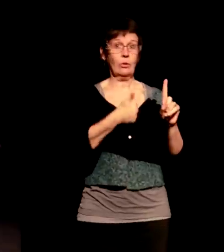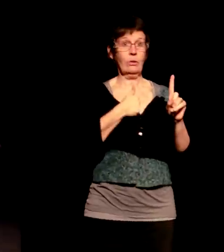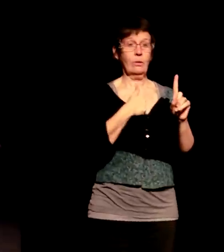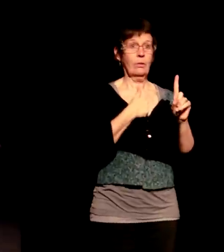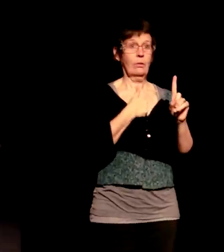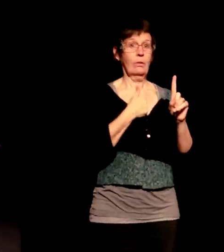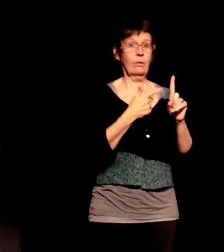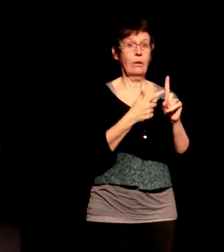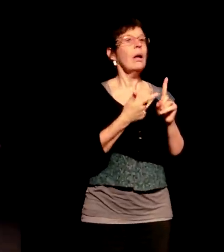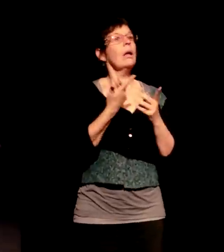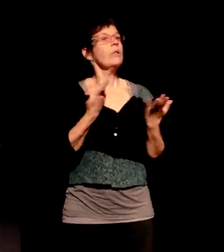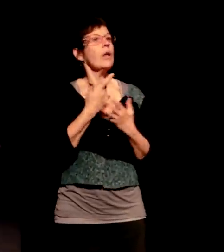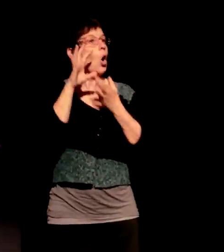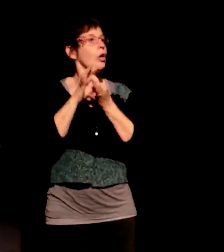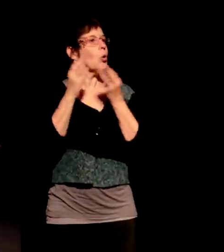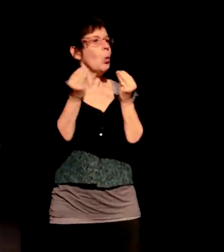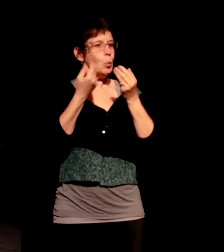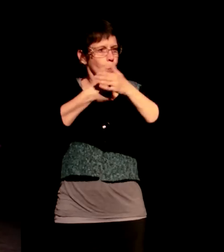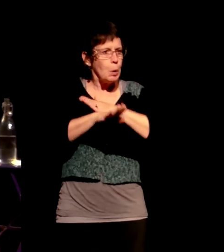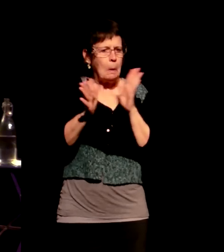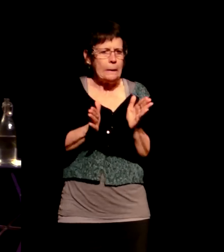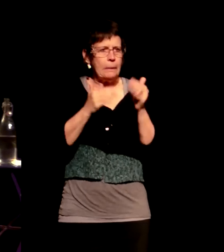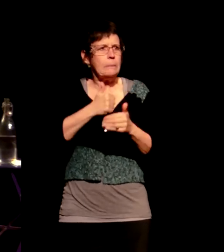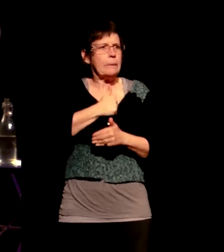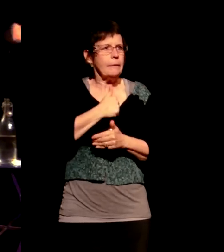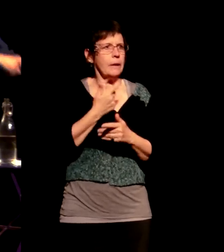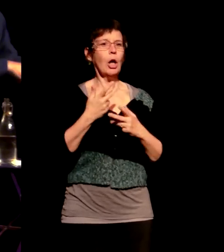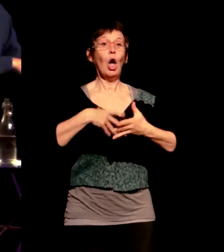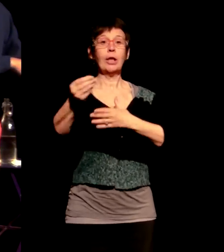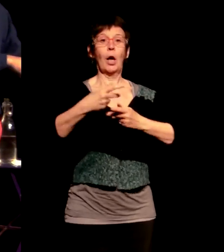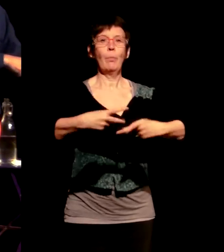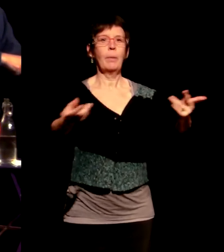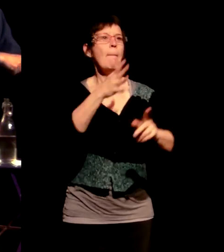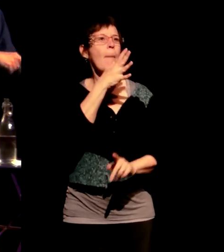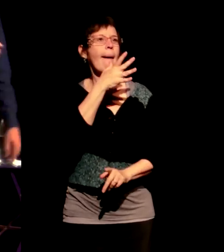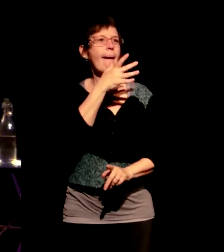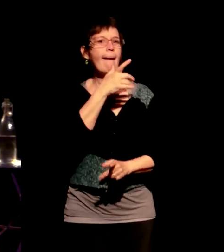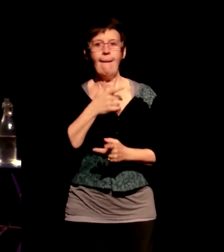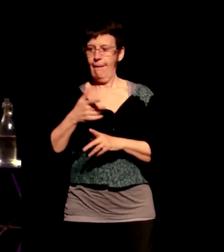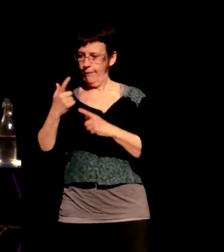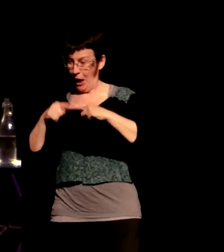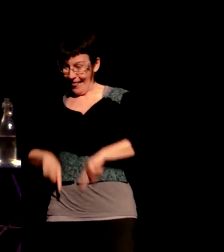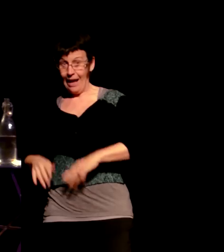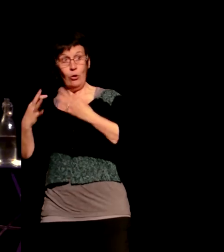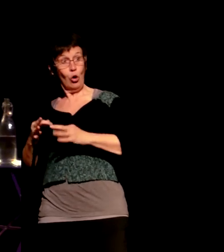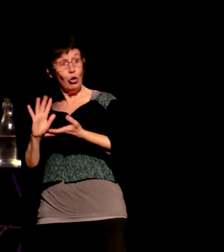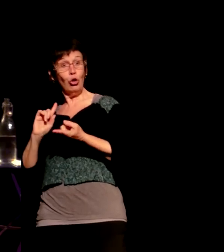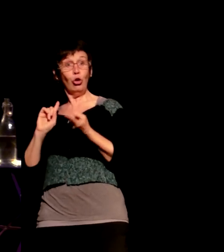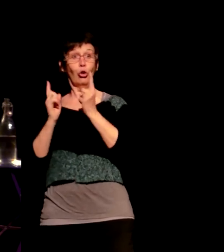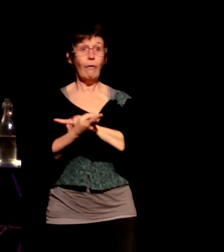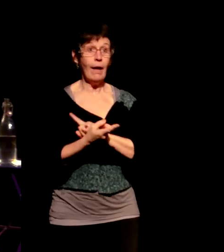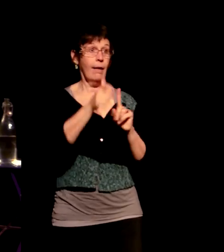il faut le faire à la maison, pas dans l'espace public. Donc on est passé de l'État doit être neutre à l'individu doit être neutre. Et il y a eu un autre glissement, c'est le